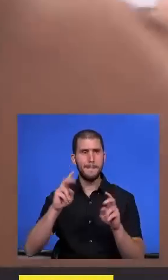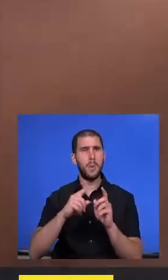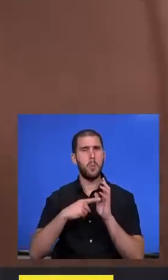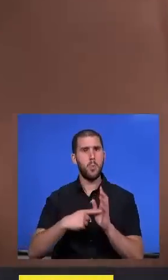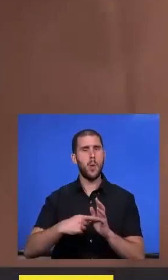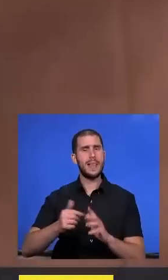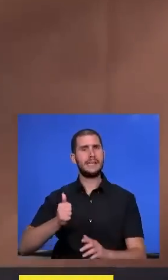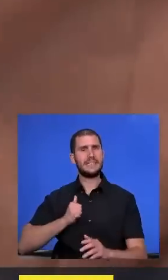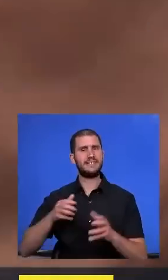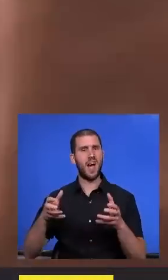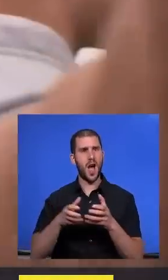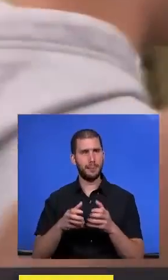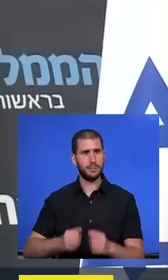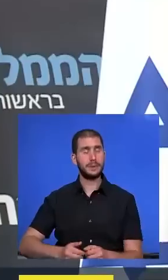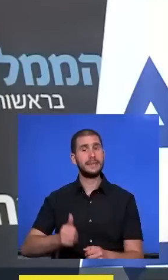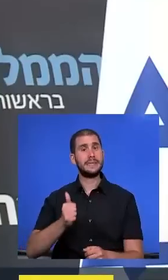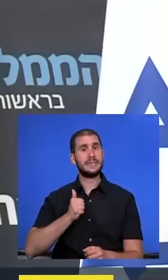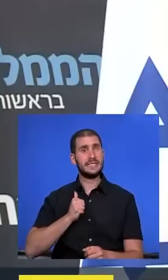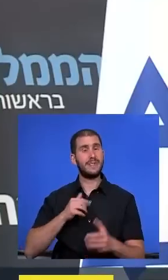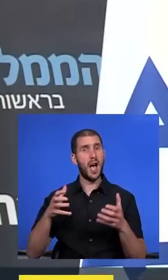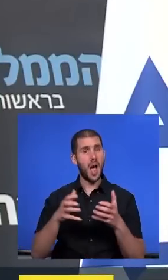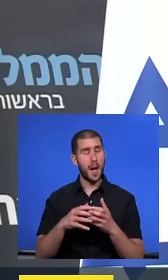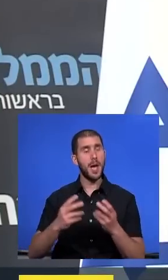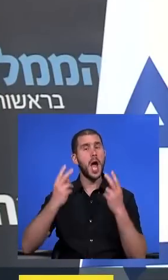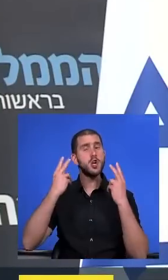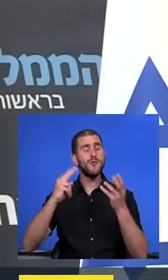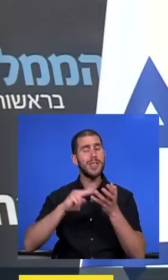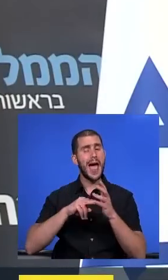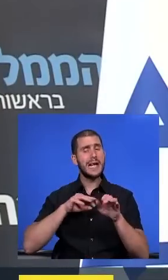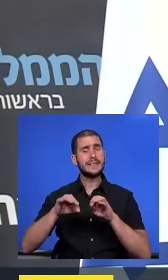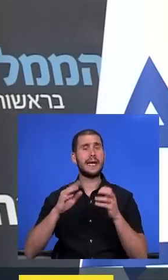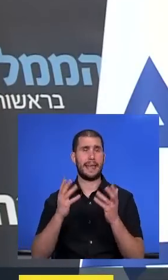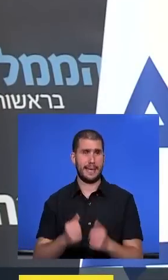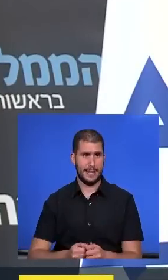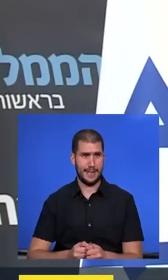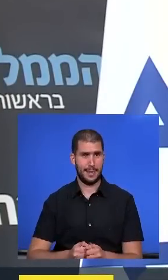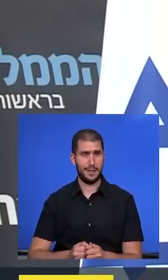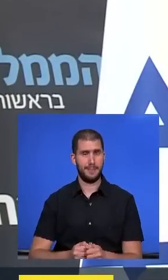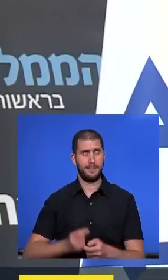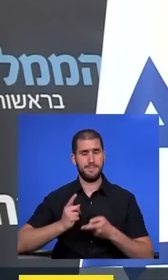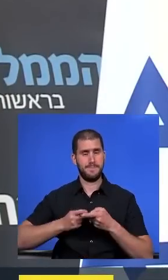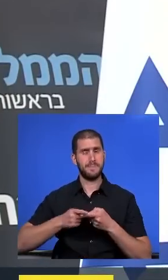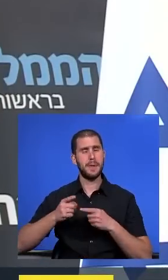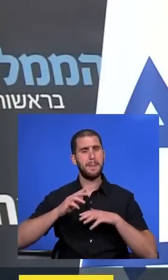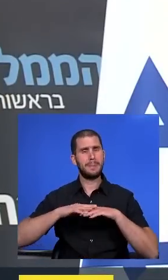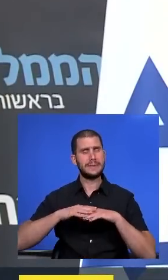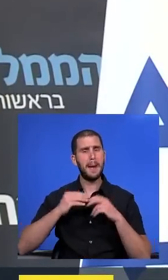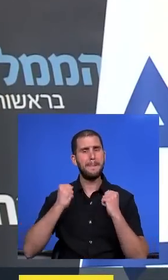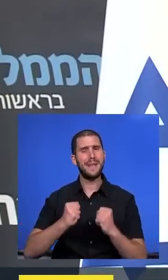העם. לצבא העם חשיבות אסטרטגית לעמידה במשימה